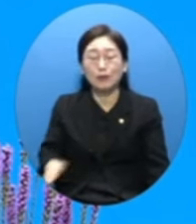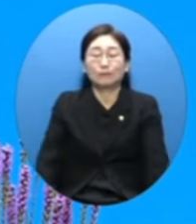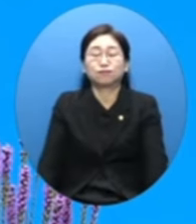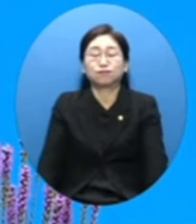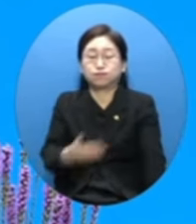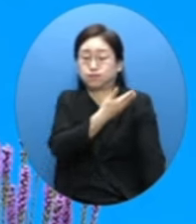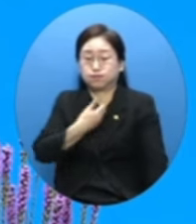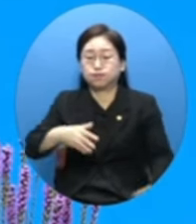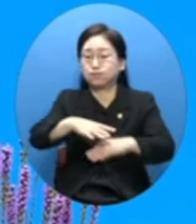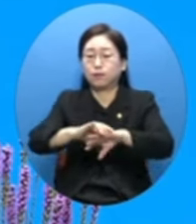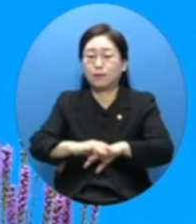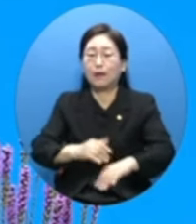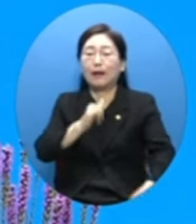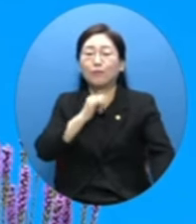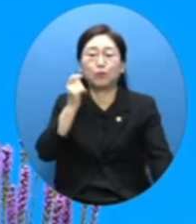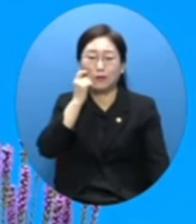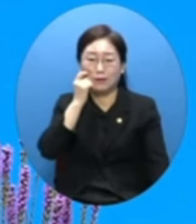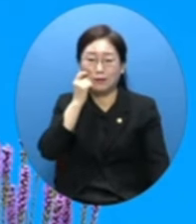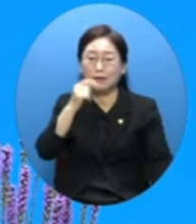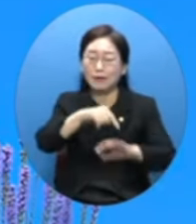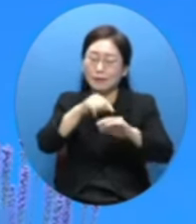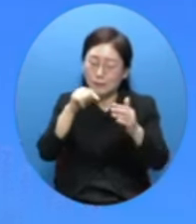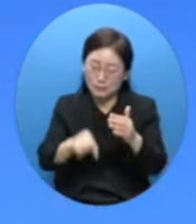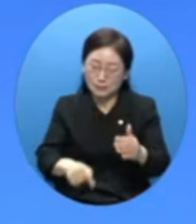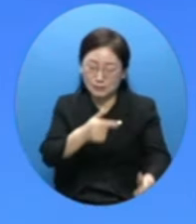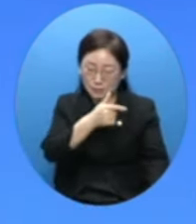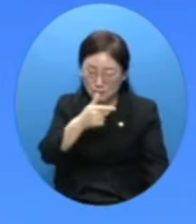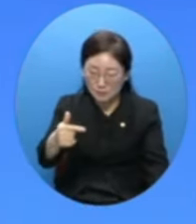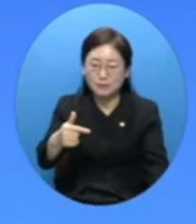수가 없어요 마음에